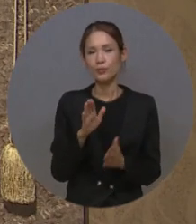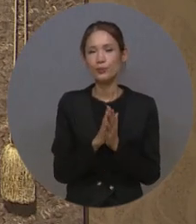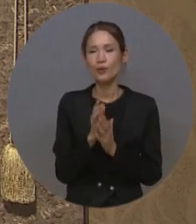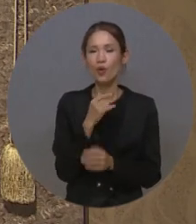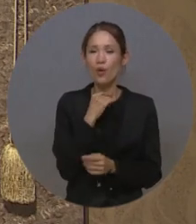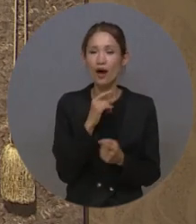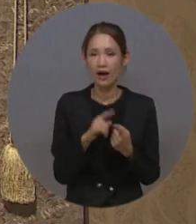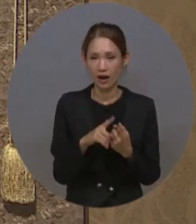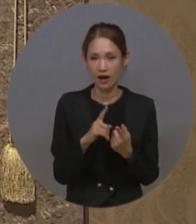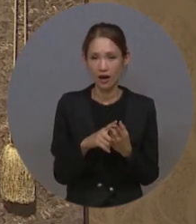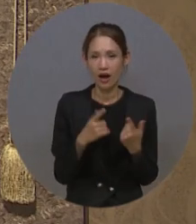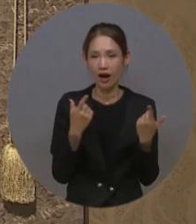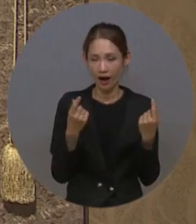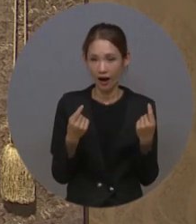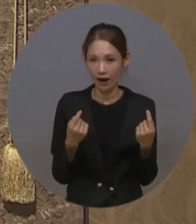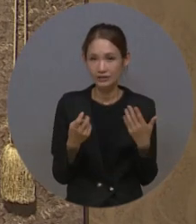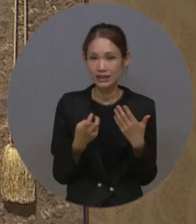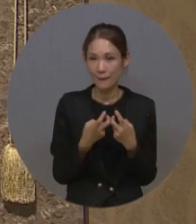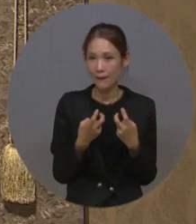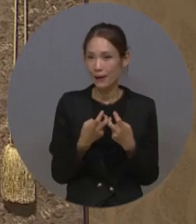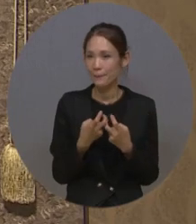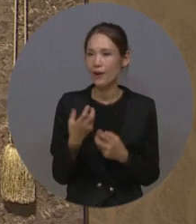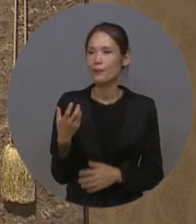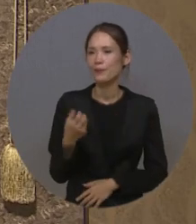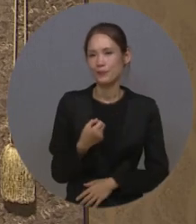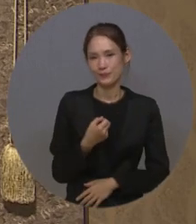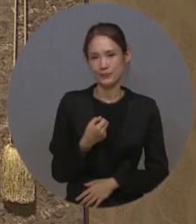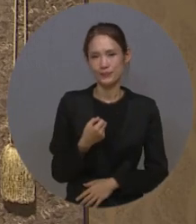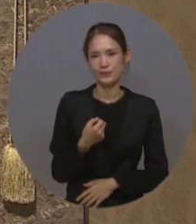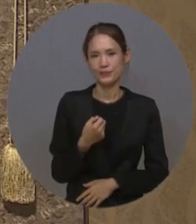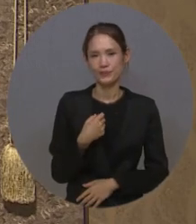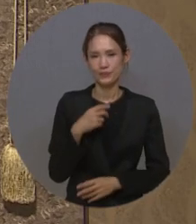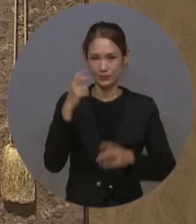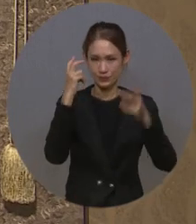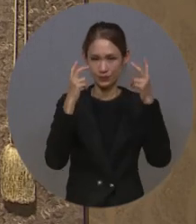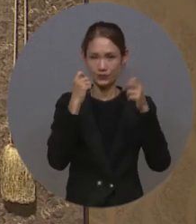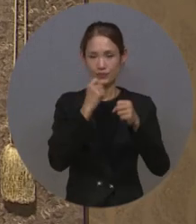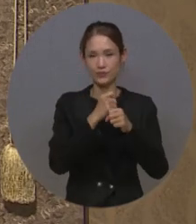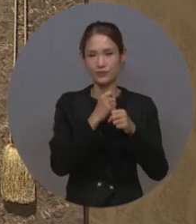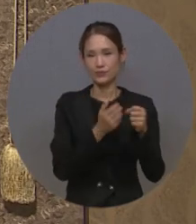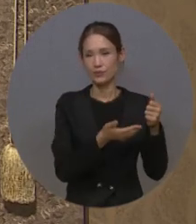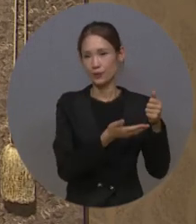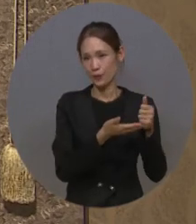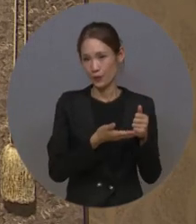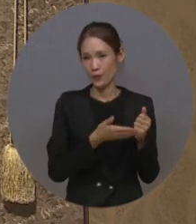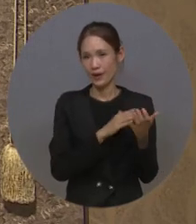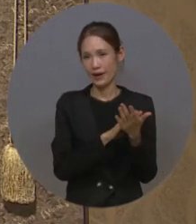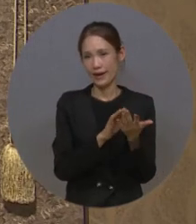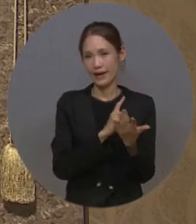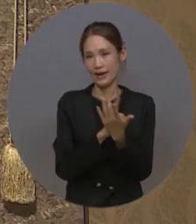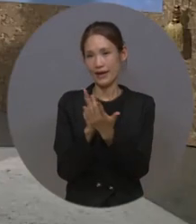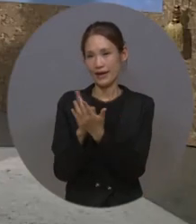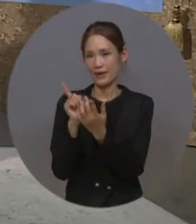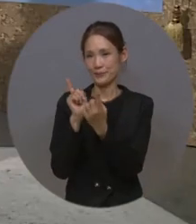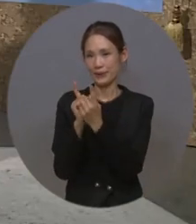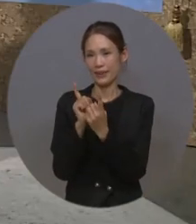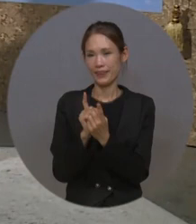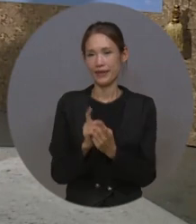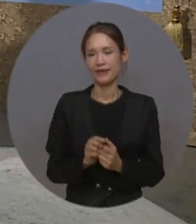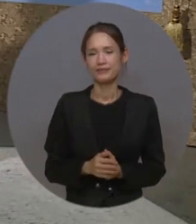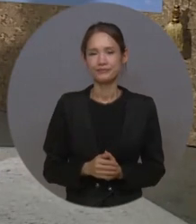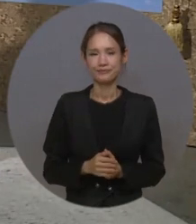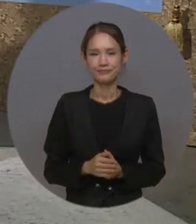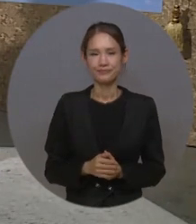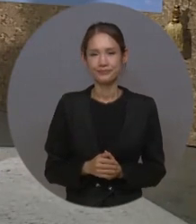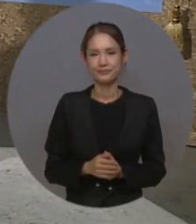수 있는 그런 방법으로서 이제 저희 회사가 만들어져서 고객과 만나고 있죠. 예. 그러니까